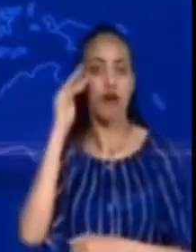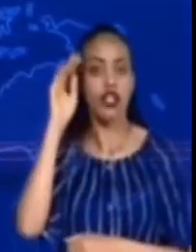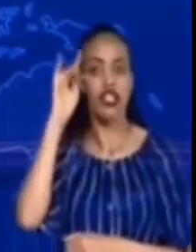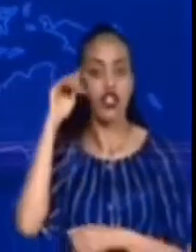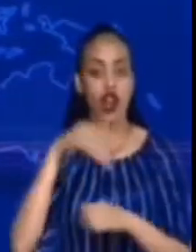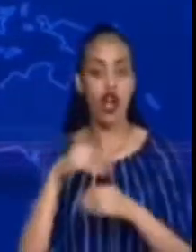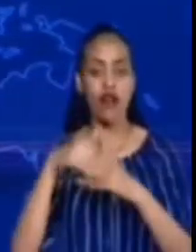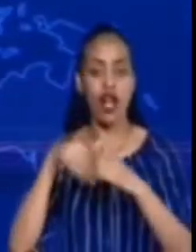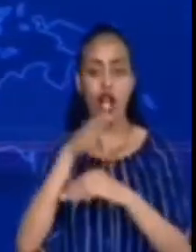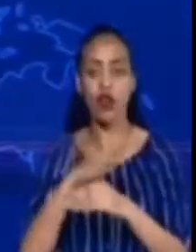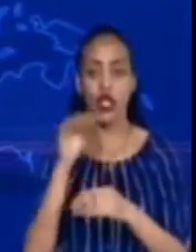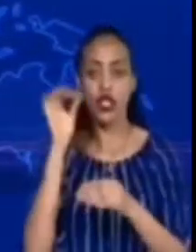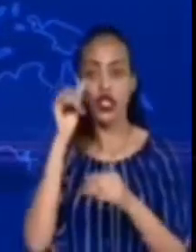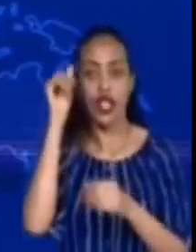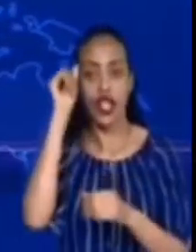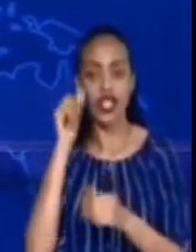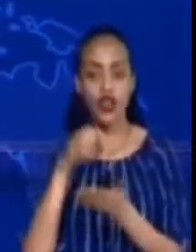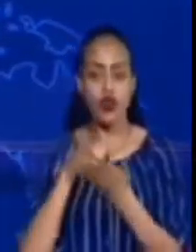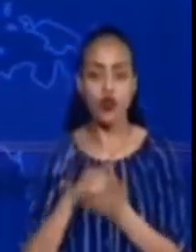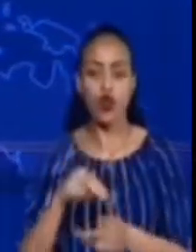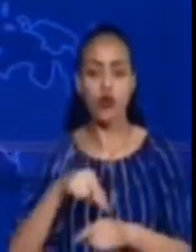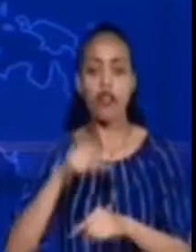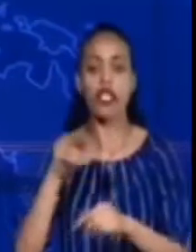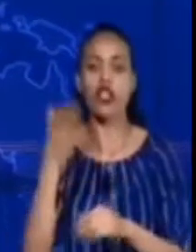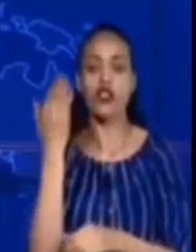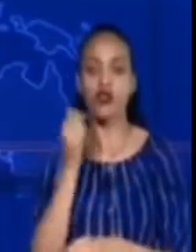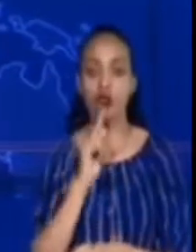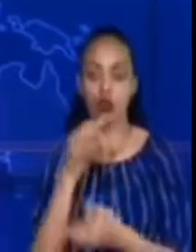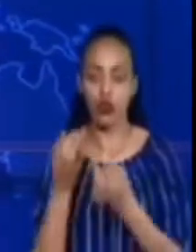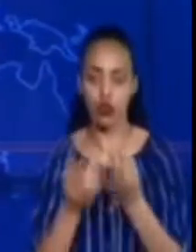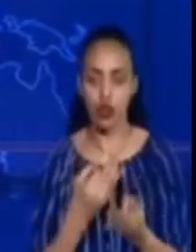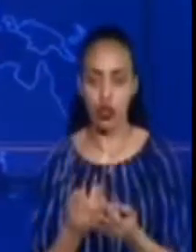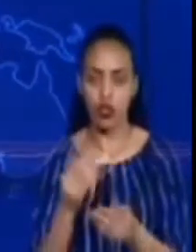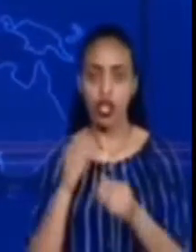የኢትዮጵያ እድሜ የዛሬ 3000 ዓመት እንዳልሆነ